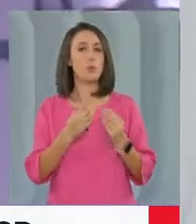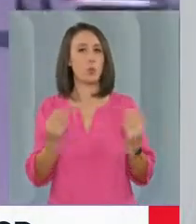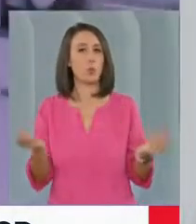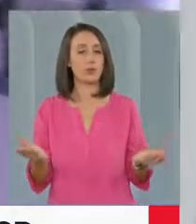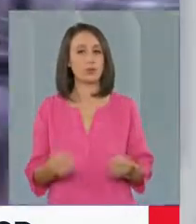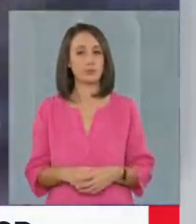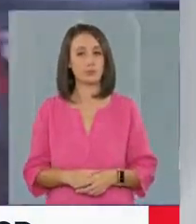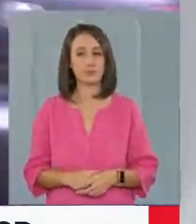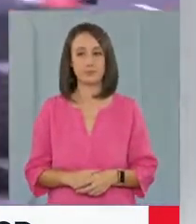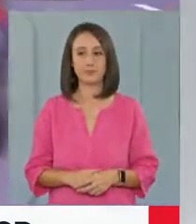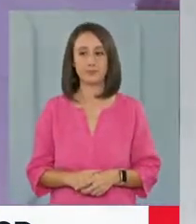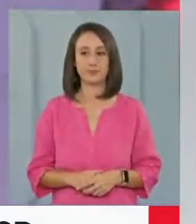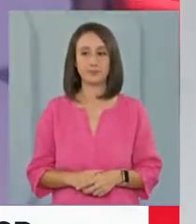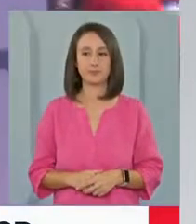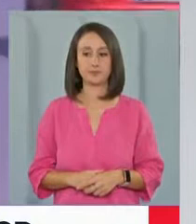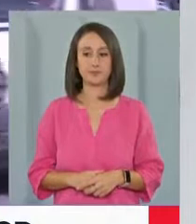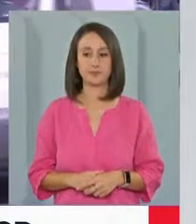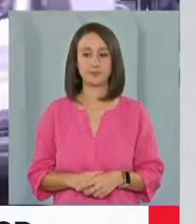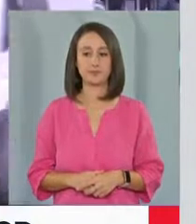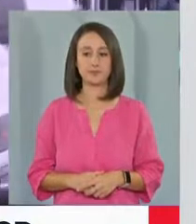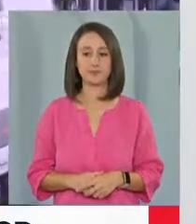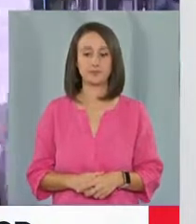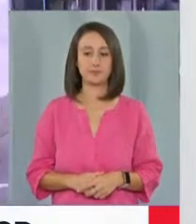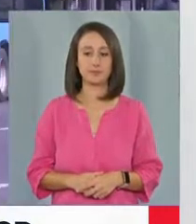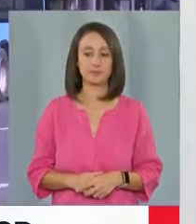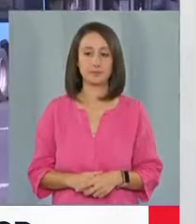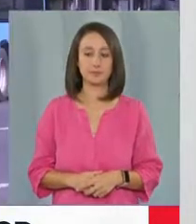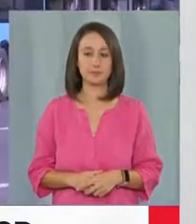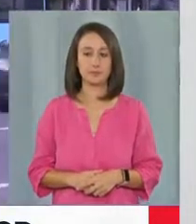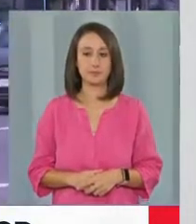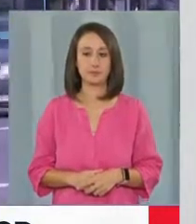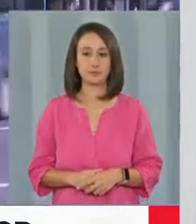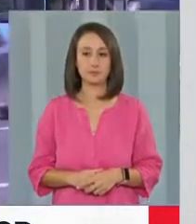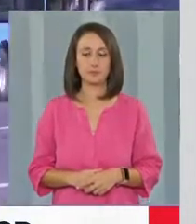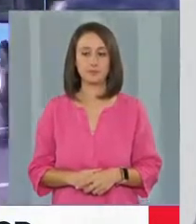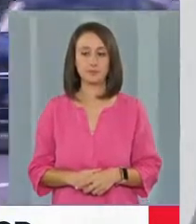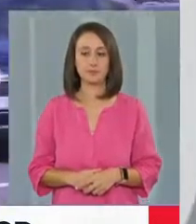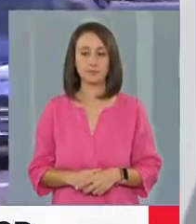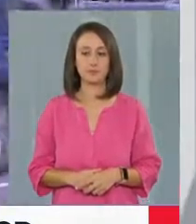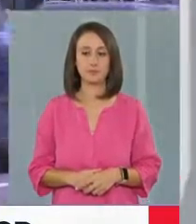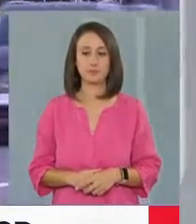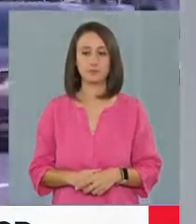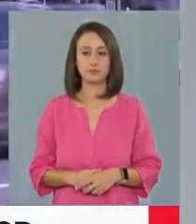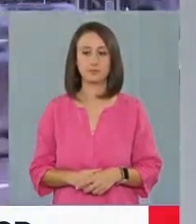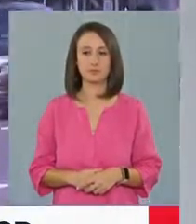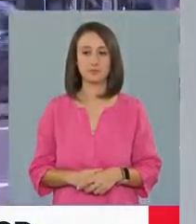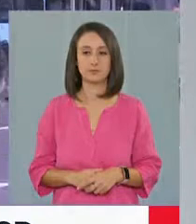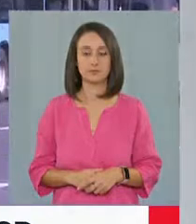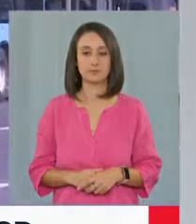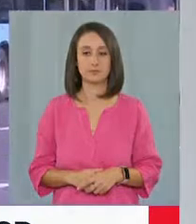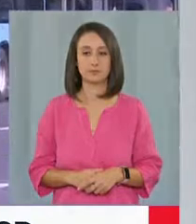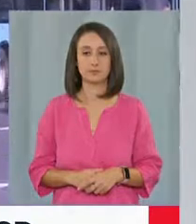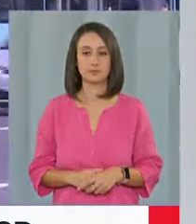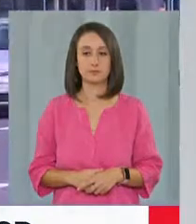mai lungă în Consiliu. În principiu, nu este vorba de faptul că nu suntem de acord